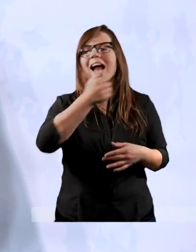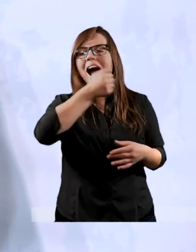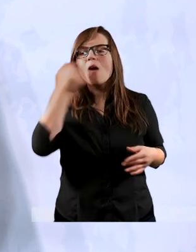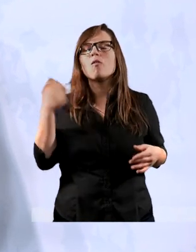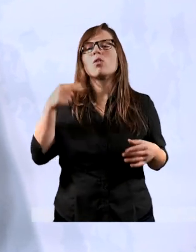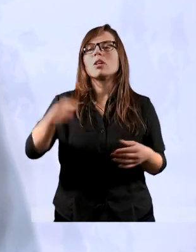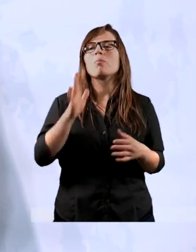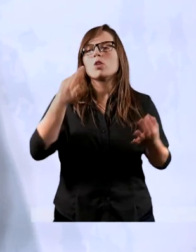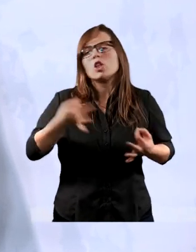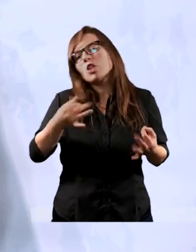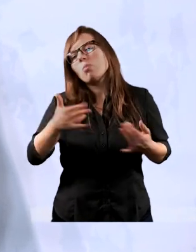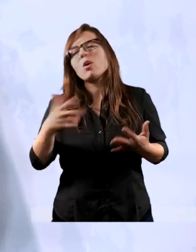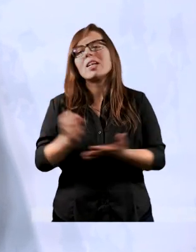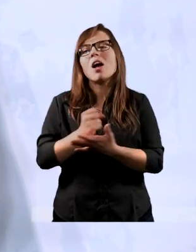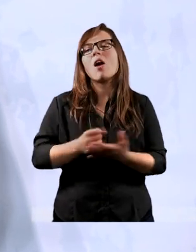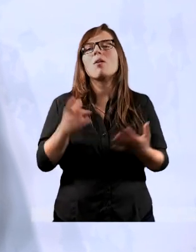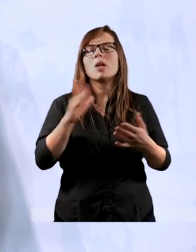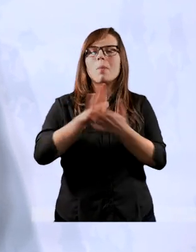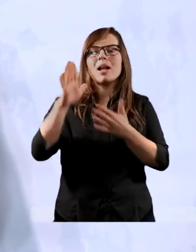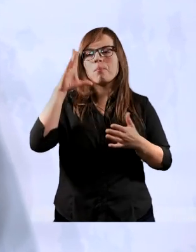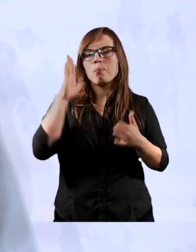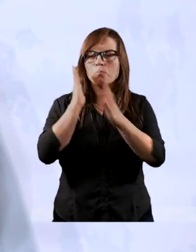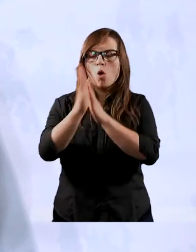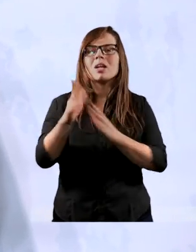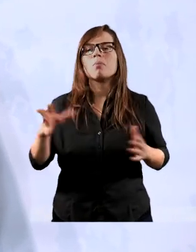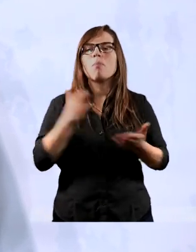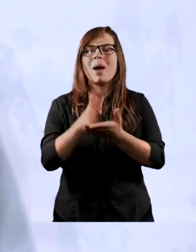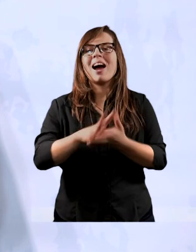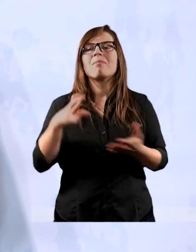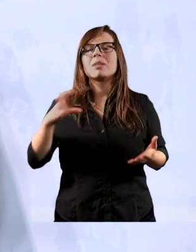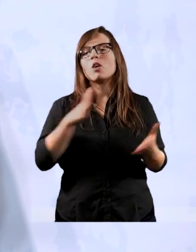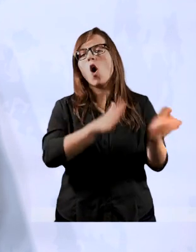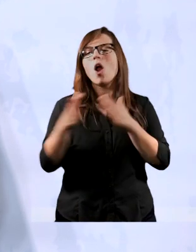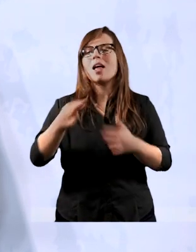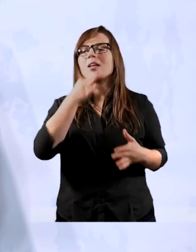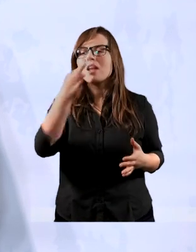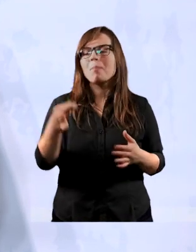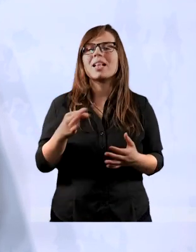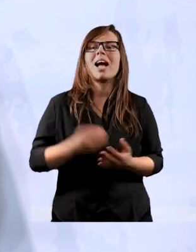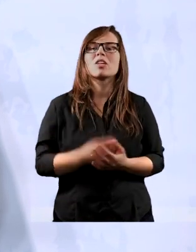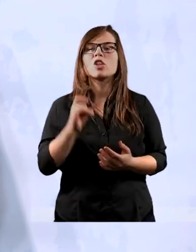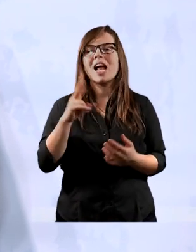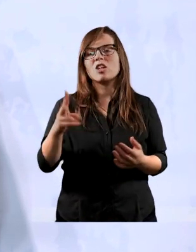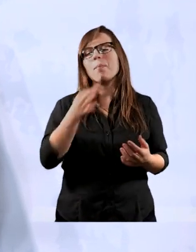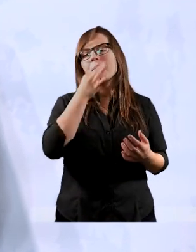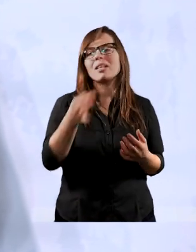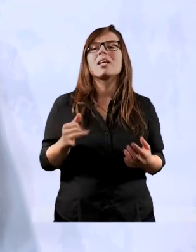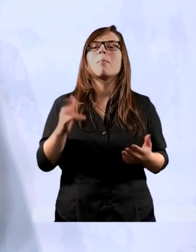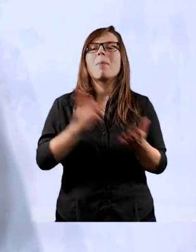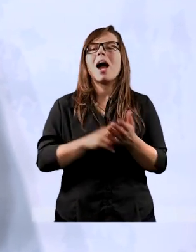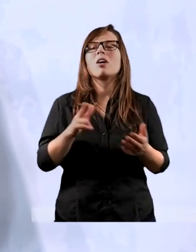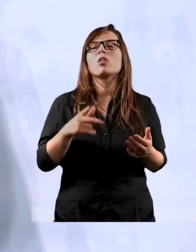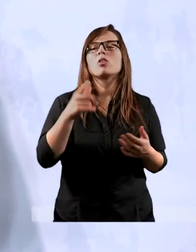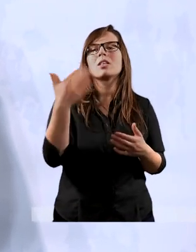zaowocuje, chociaż dzisiaj może niekoniecznie ci bezpośrednio pomagać w biznesie. Kolejne pytanie. Zbyszek pyta.